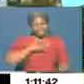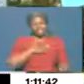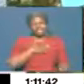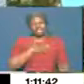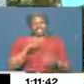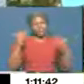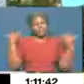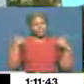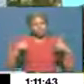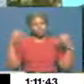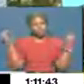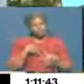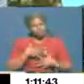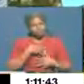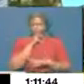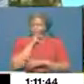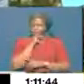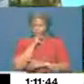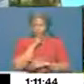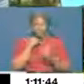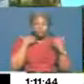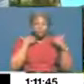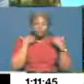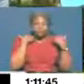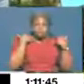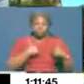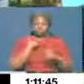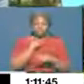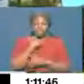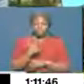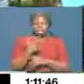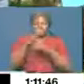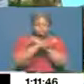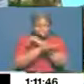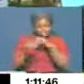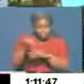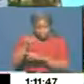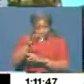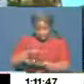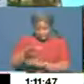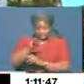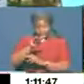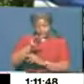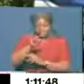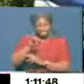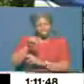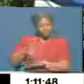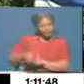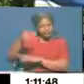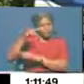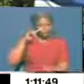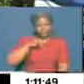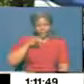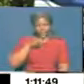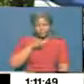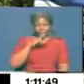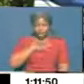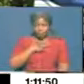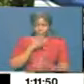hivi, wizi katika ili eneo letu la Shisiru na Shibuli iko juu sana. Mani watoto